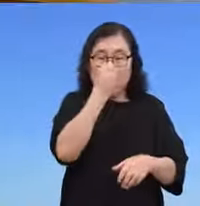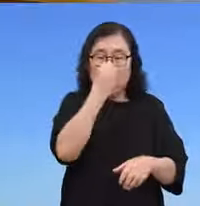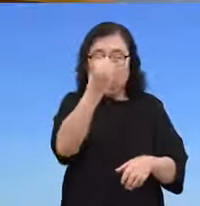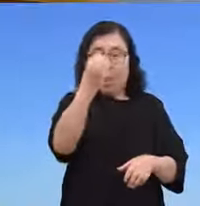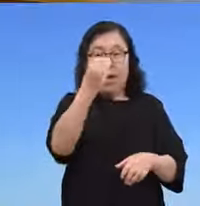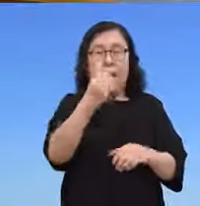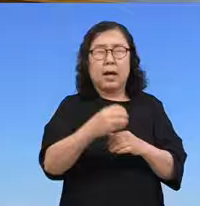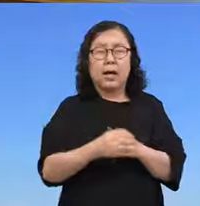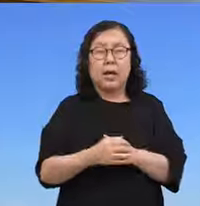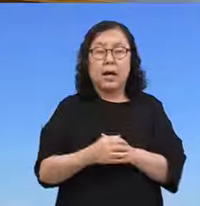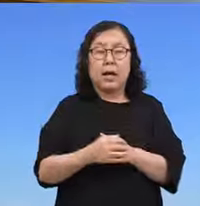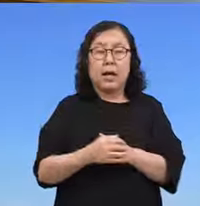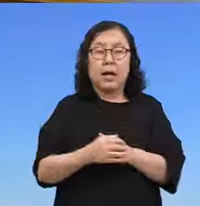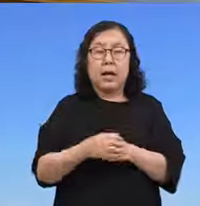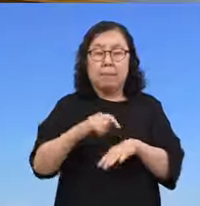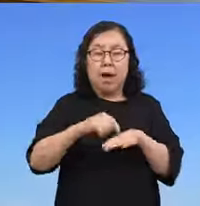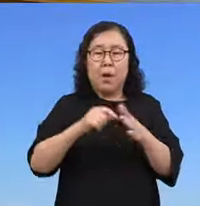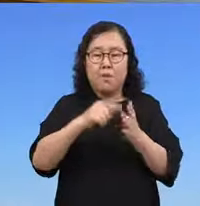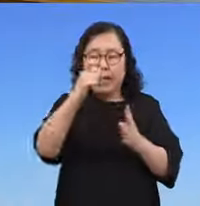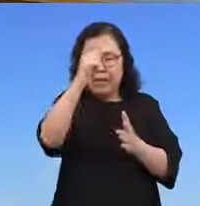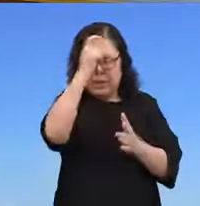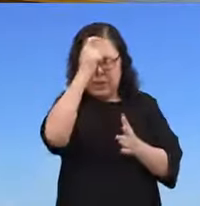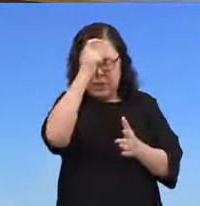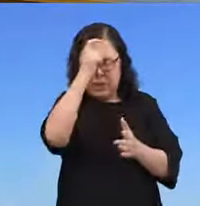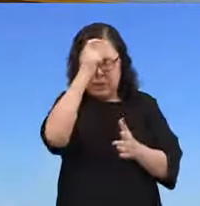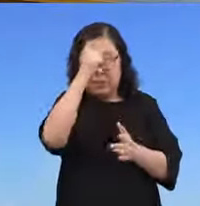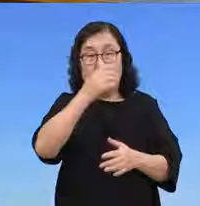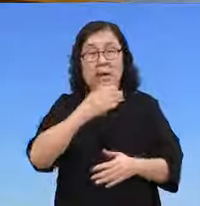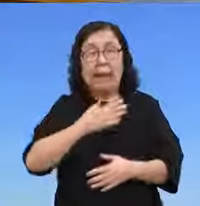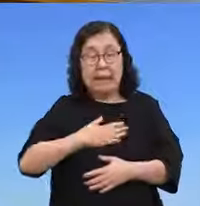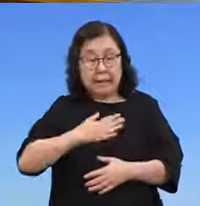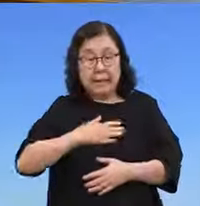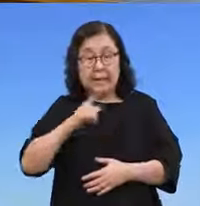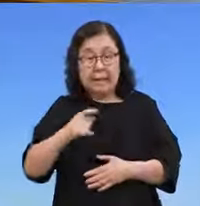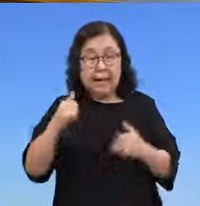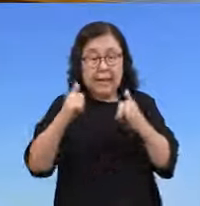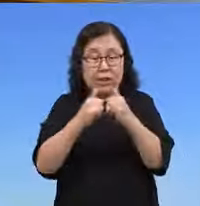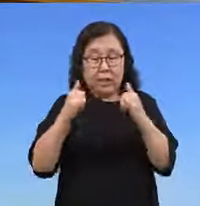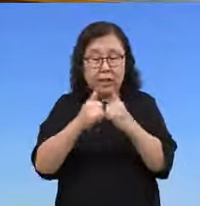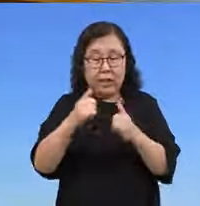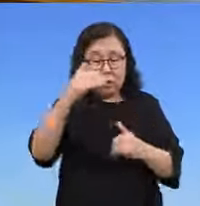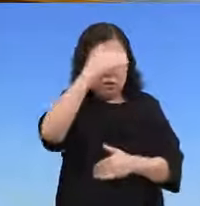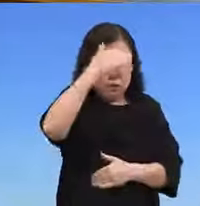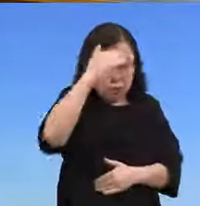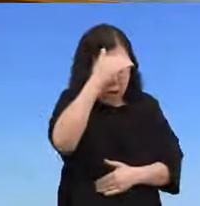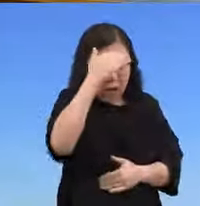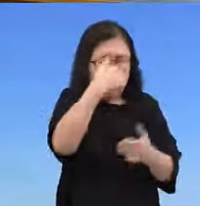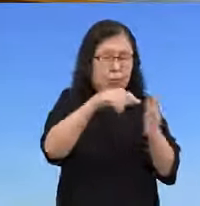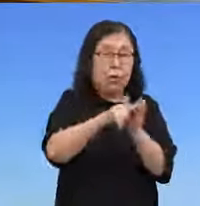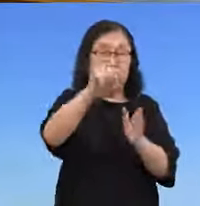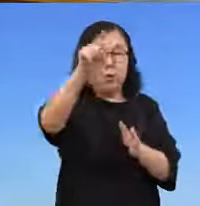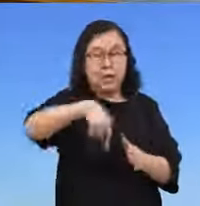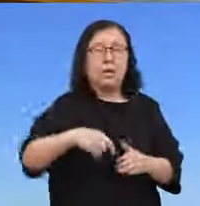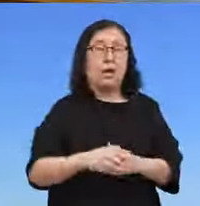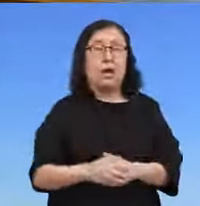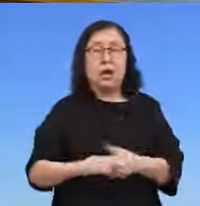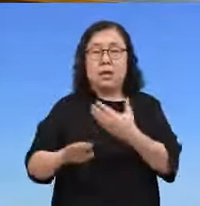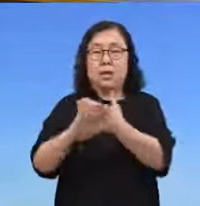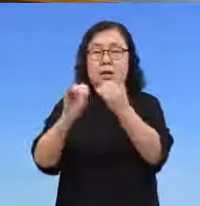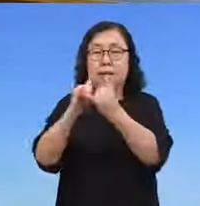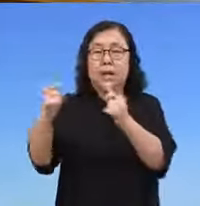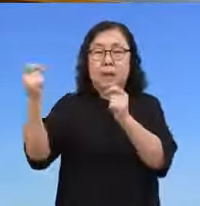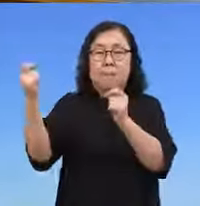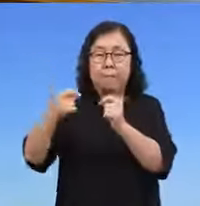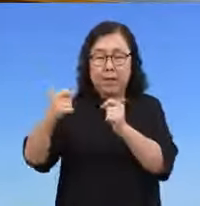아노니 너가 전쟁을 구경하러 왔노라. 아니, 세상에 이런 모독이 어디 있습니까? 알지도 못하면서. 그것도 그냥 사람들